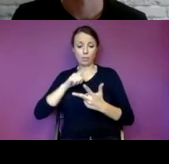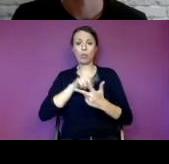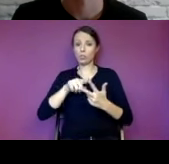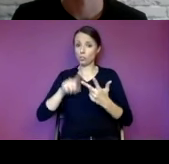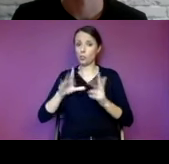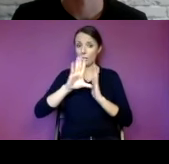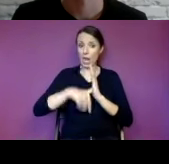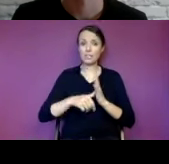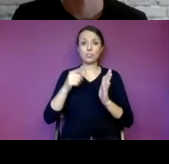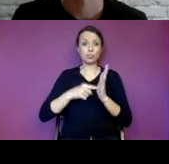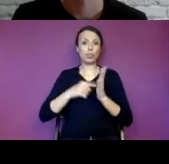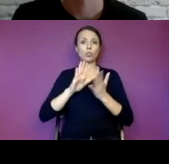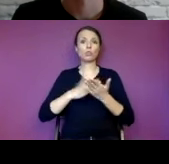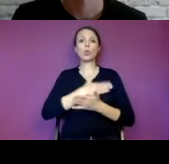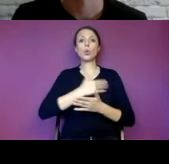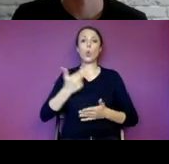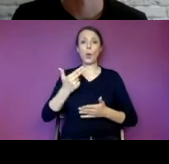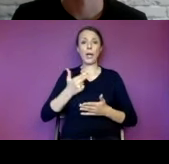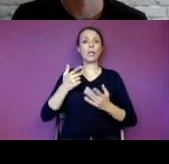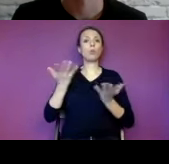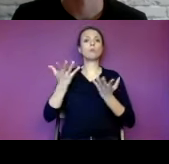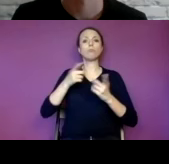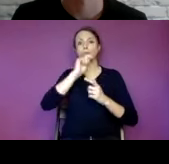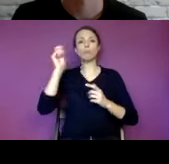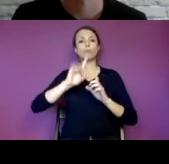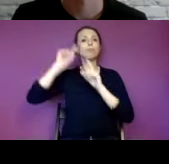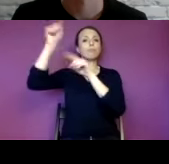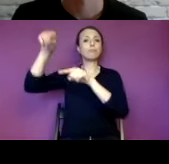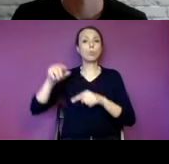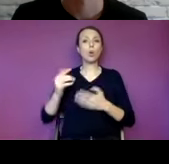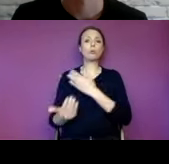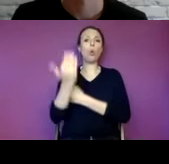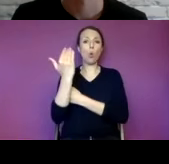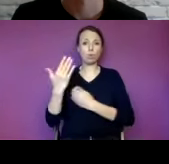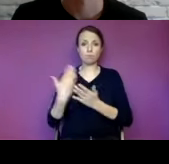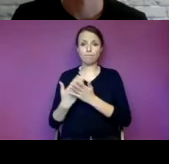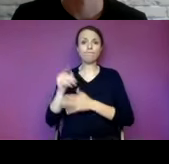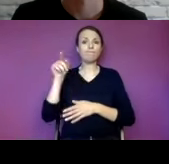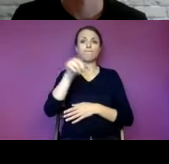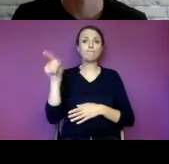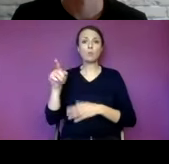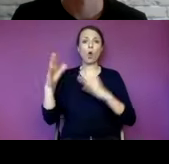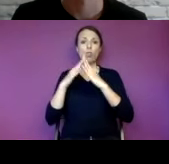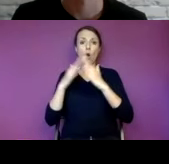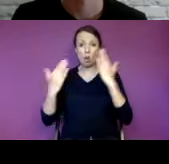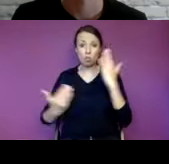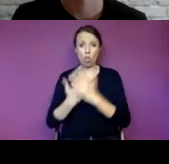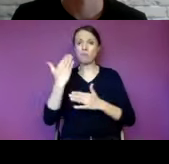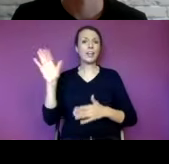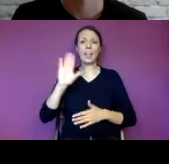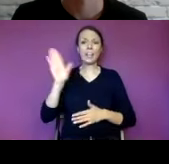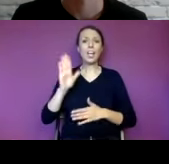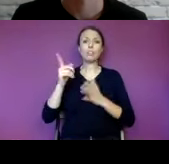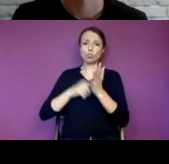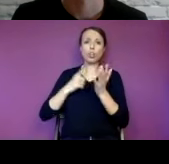często na weekendy jadą na wschód, bo to są domy nie tyle zakupione czy nowo wybudowane, tylko właśnie odziedziczone, których funkcja